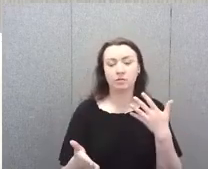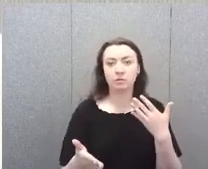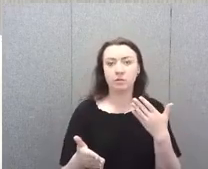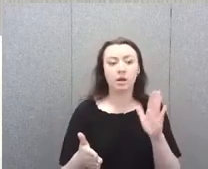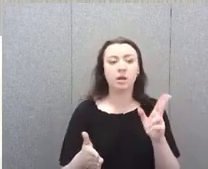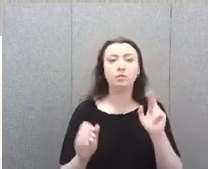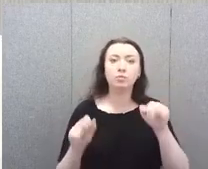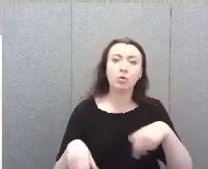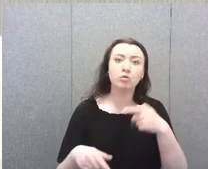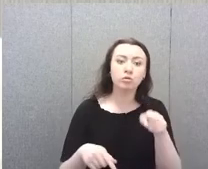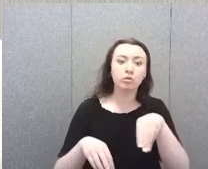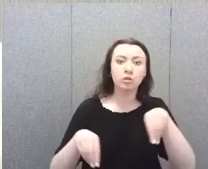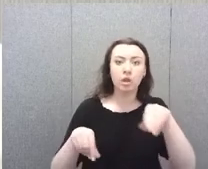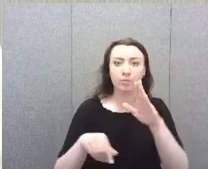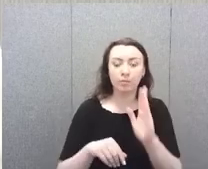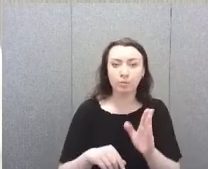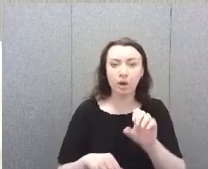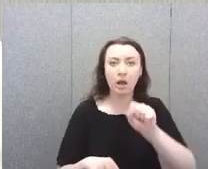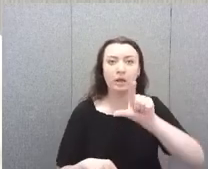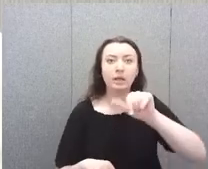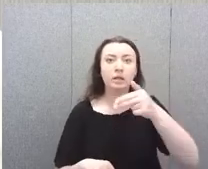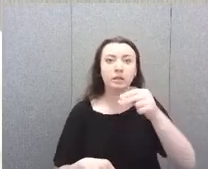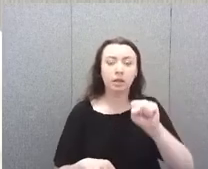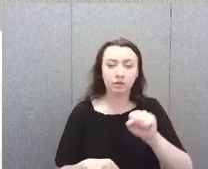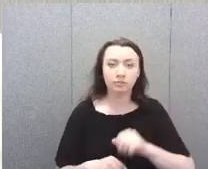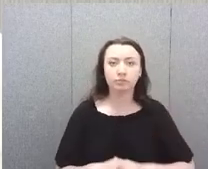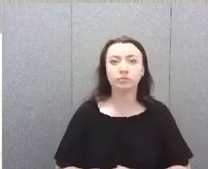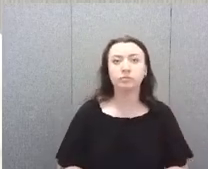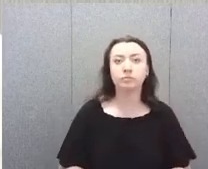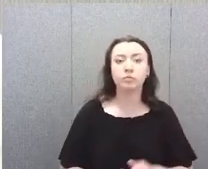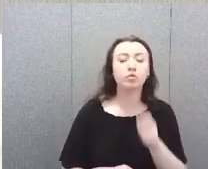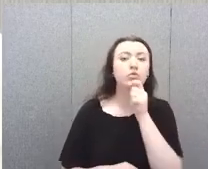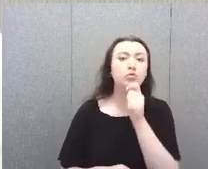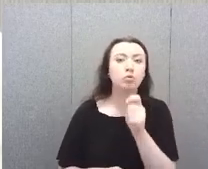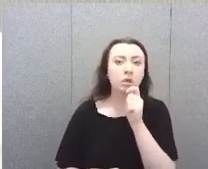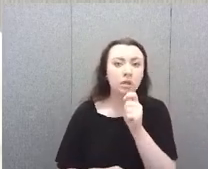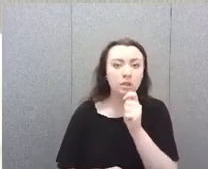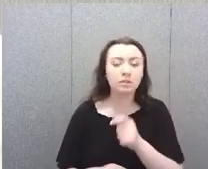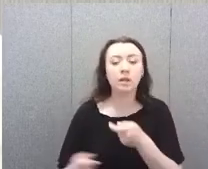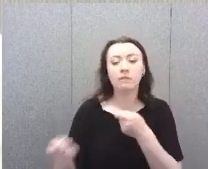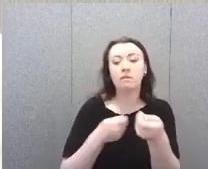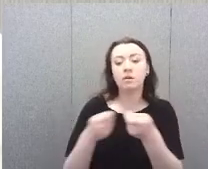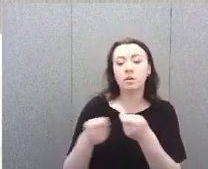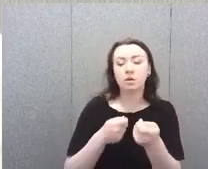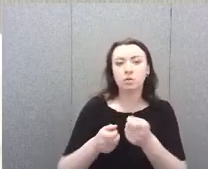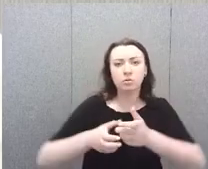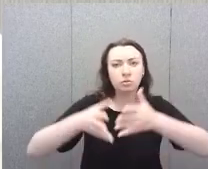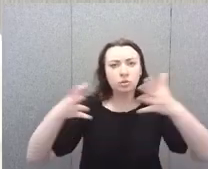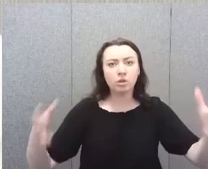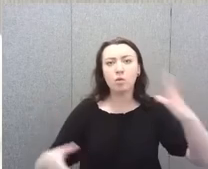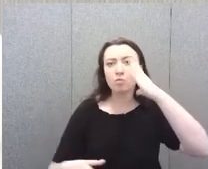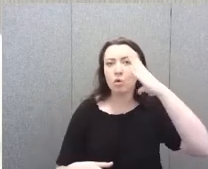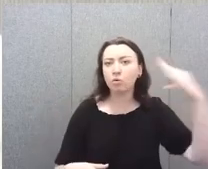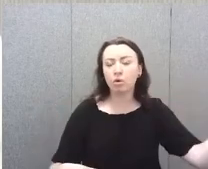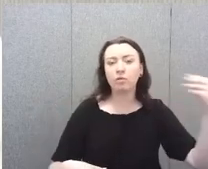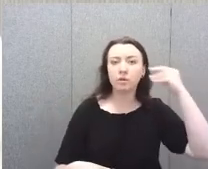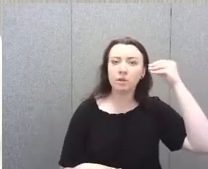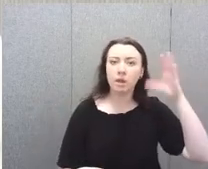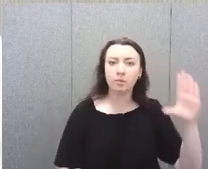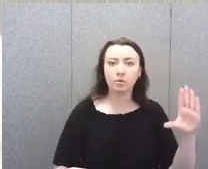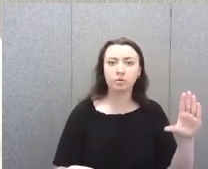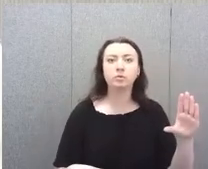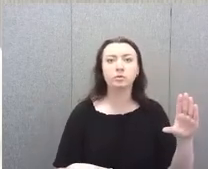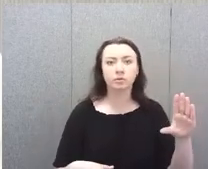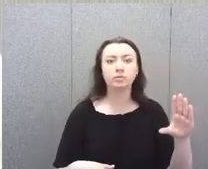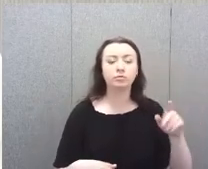ценности на Земле. Автор этих слов – Алина Раду, журналист, которая возглавляет самую